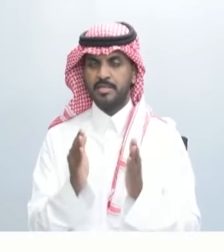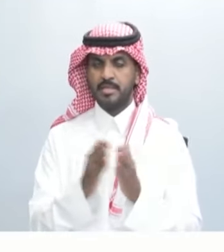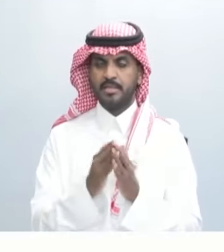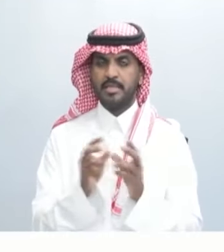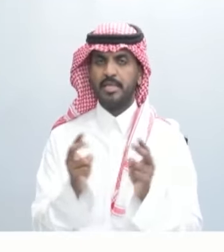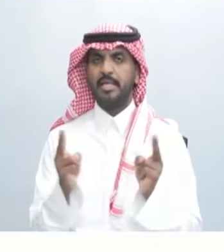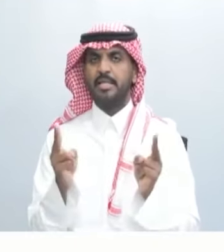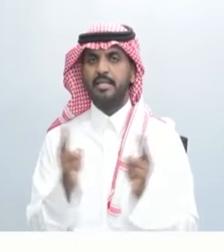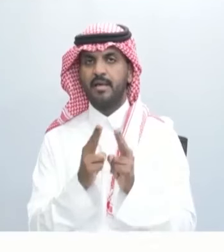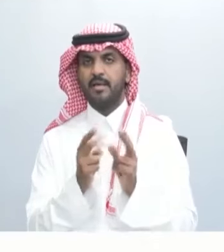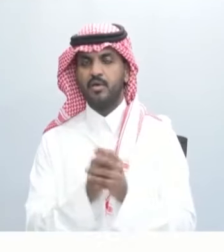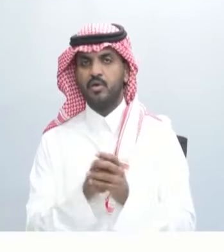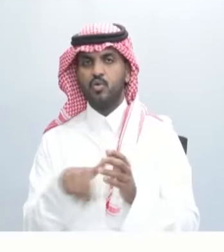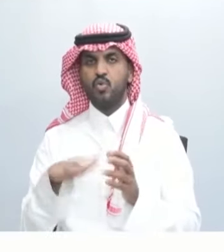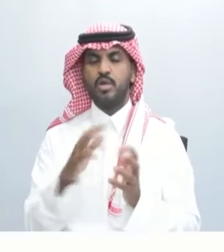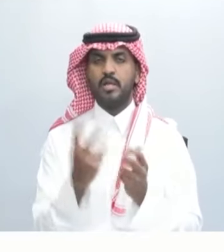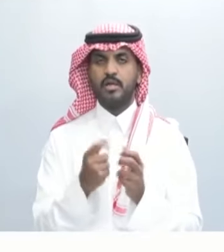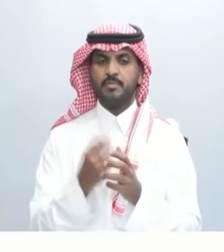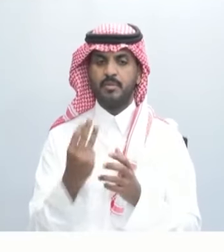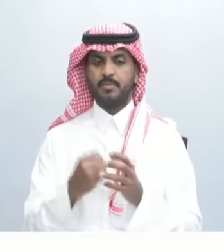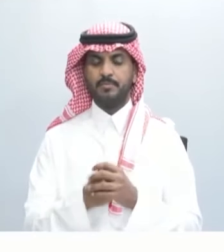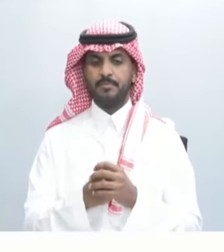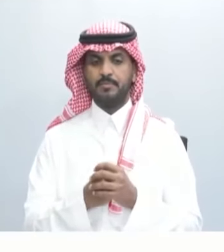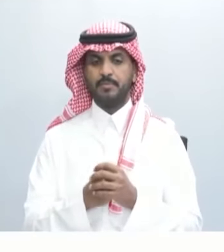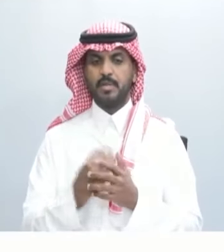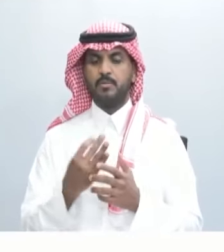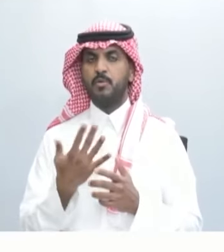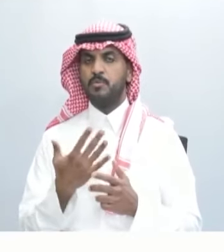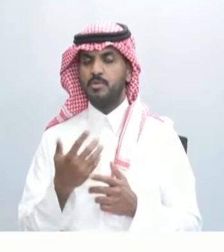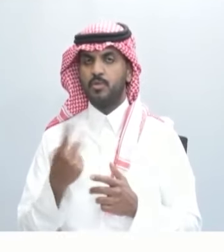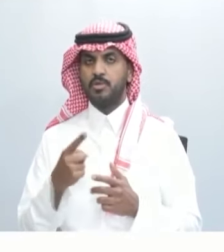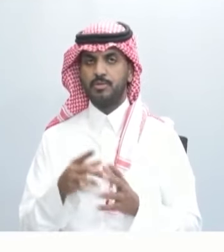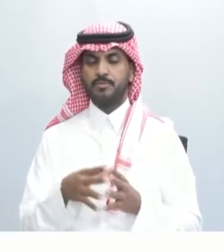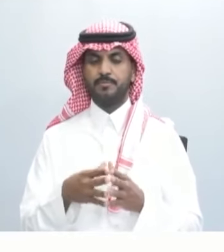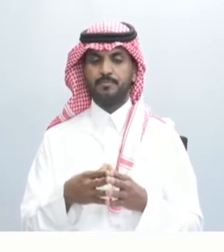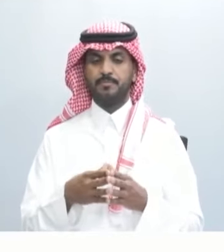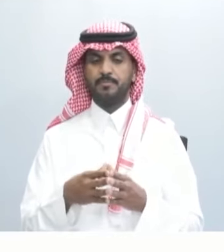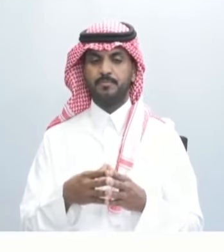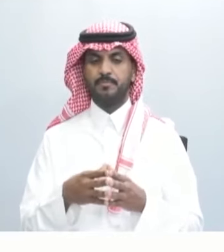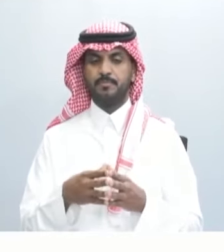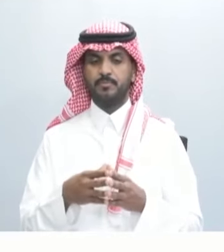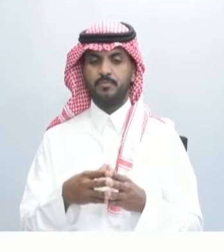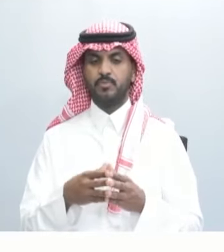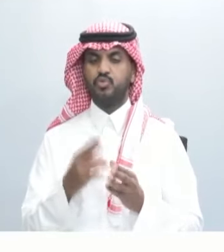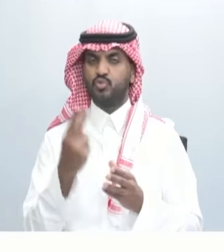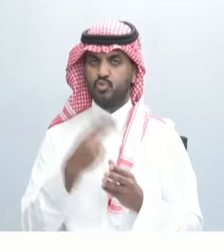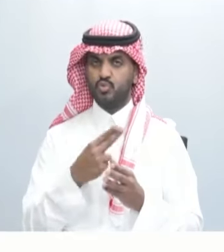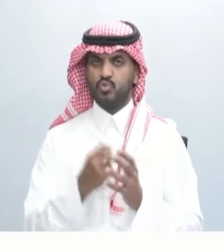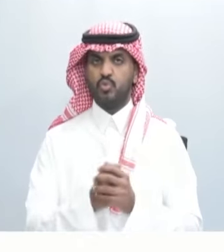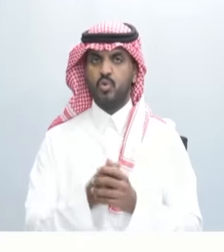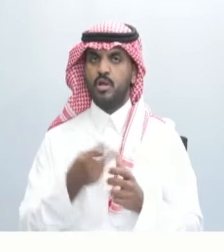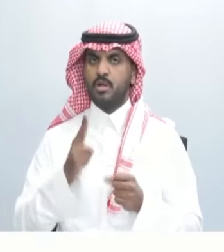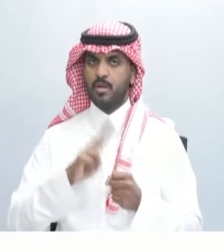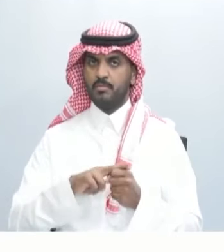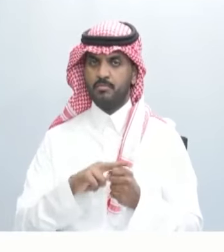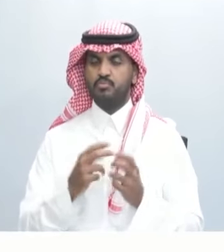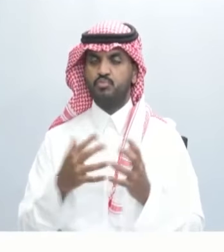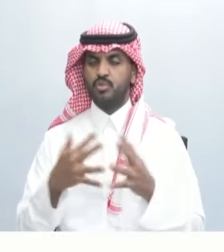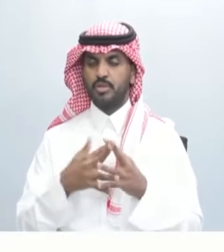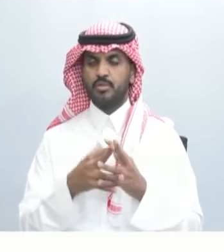التقت فيه كل الاعداد الثلاثه الاربعه والخمسه والعشره نجد العشرون ابنائي وبناتي